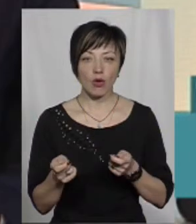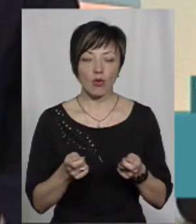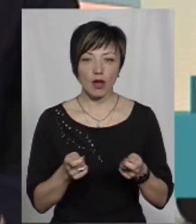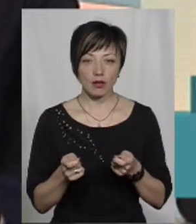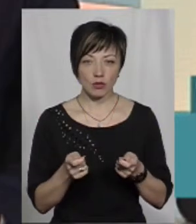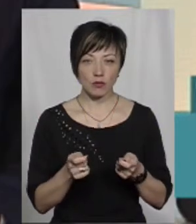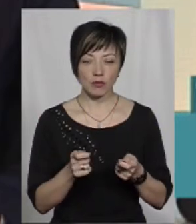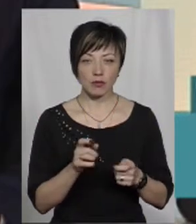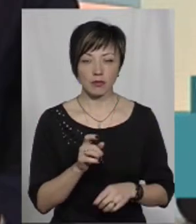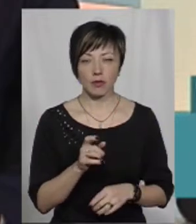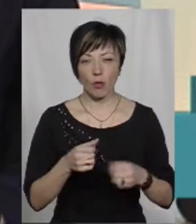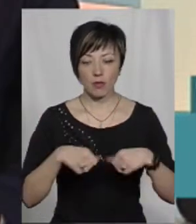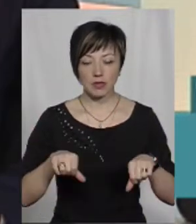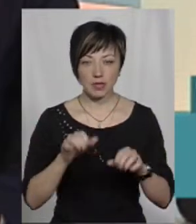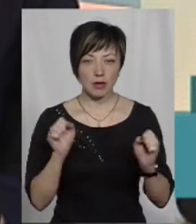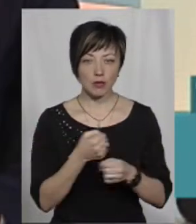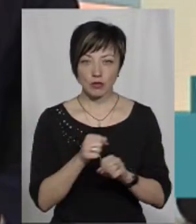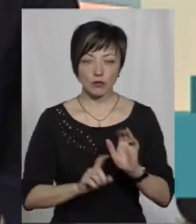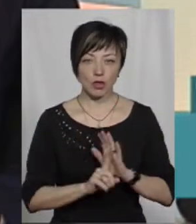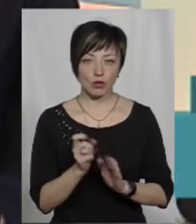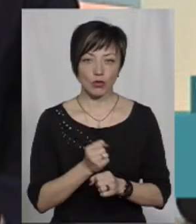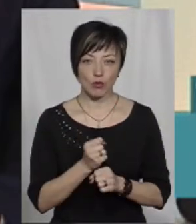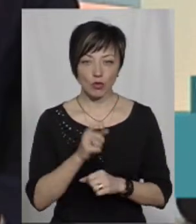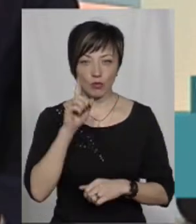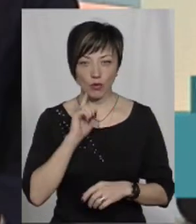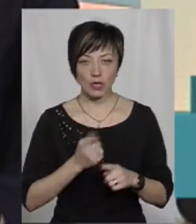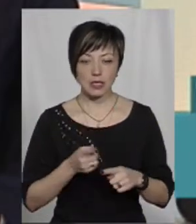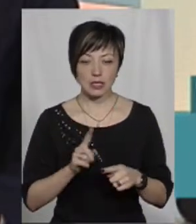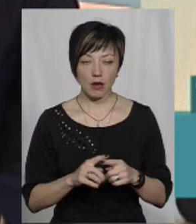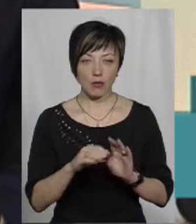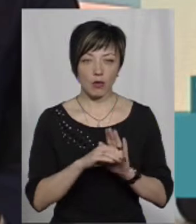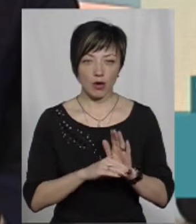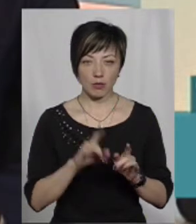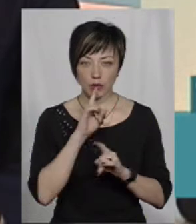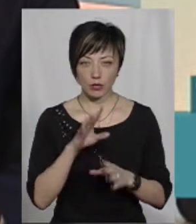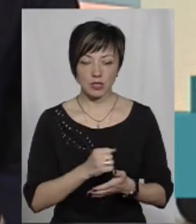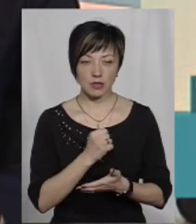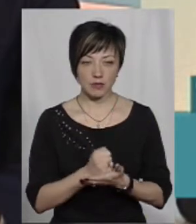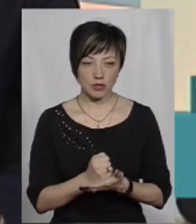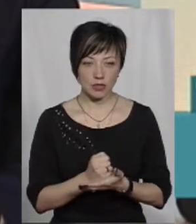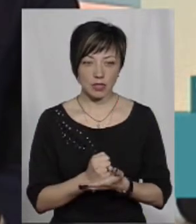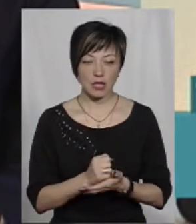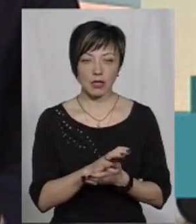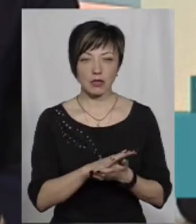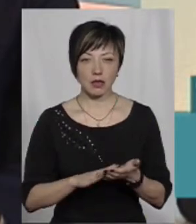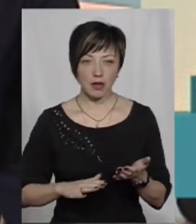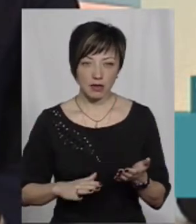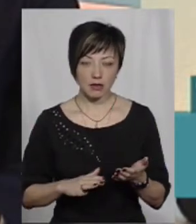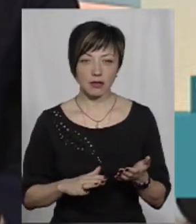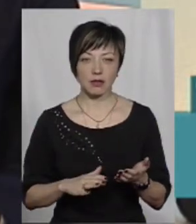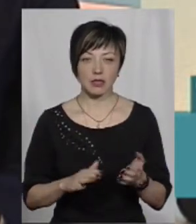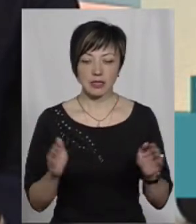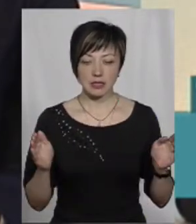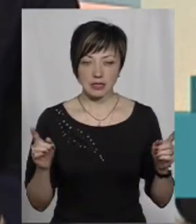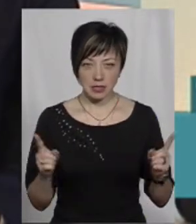НКРЕКП. І неможливо почати роботи, поки ця інвестпрограма не буде затверджена. І далі є